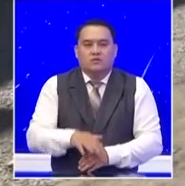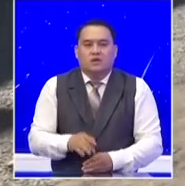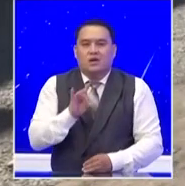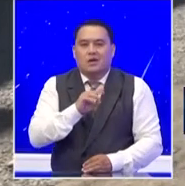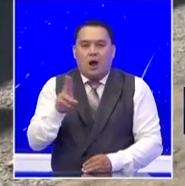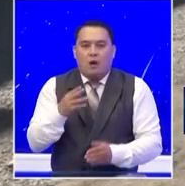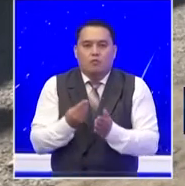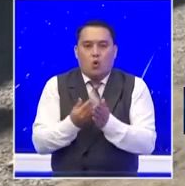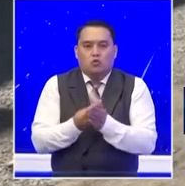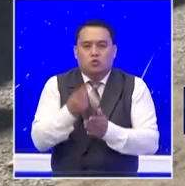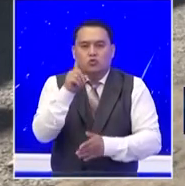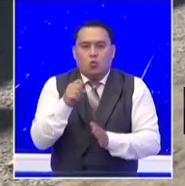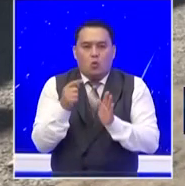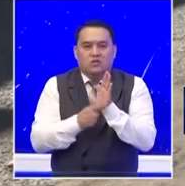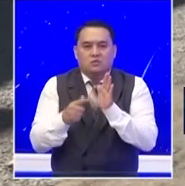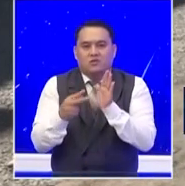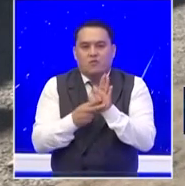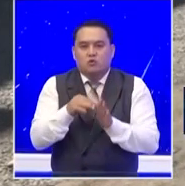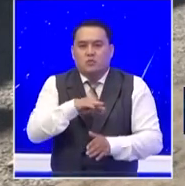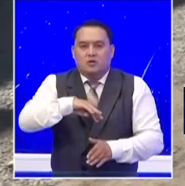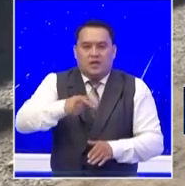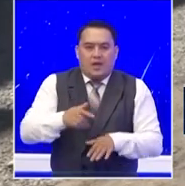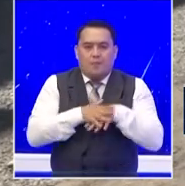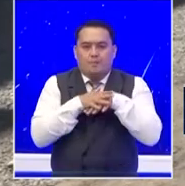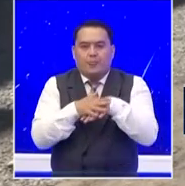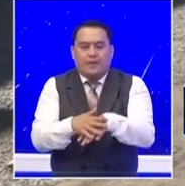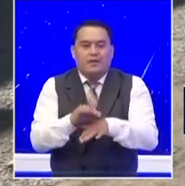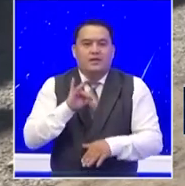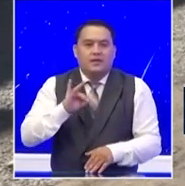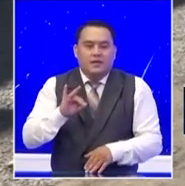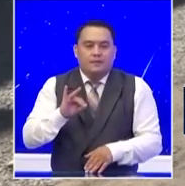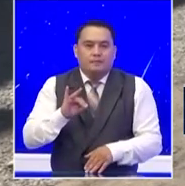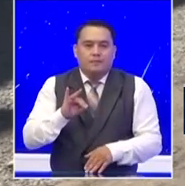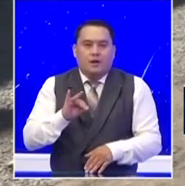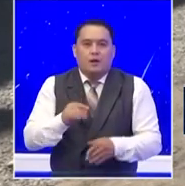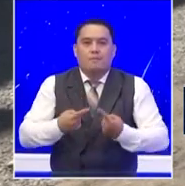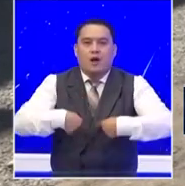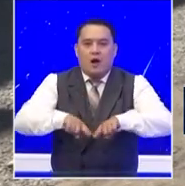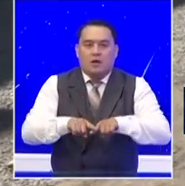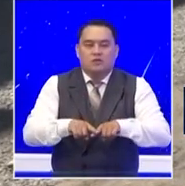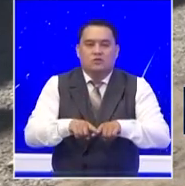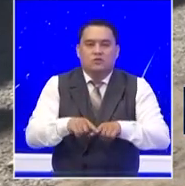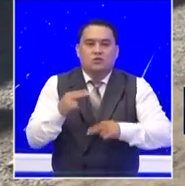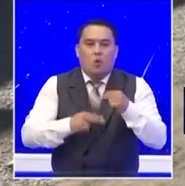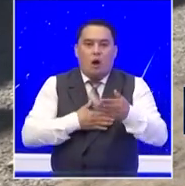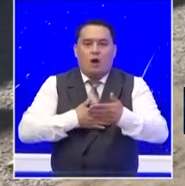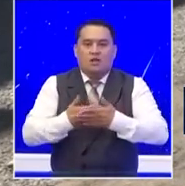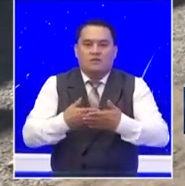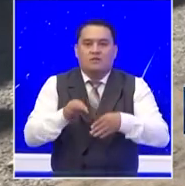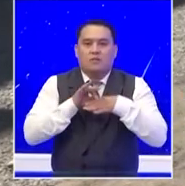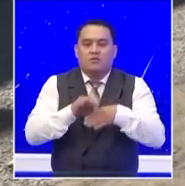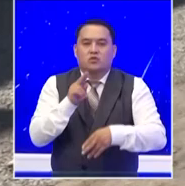были выделены 178 миллионов тенге. И подрядчиком теплоремстрой активно ведутся